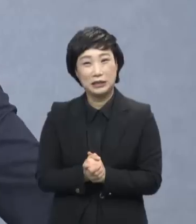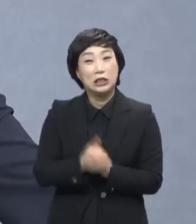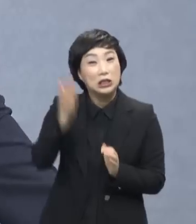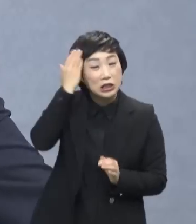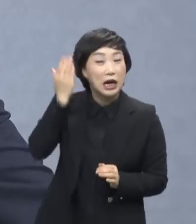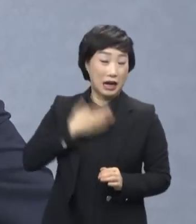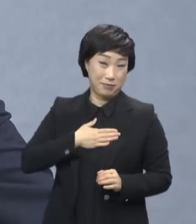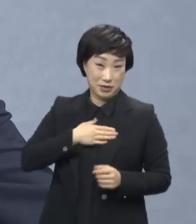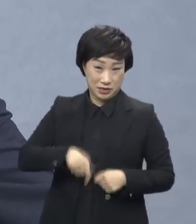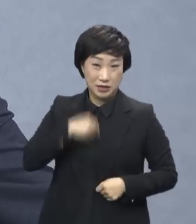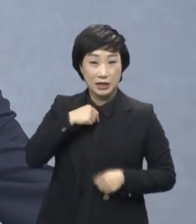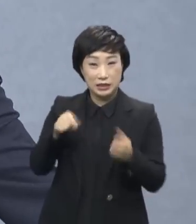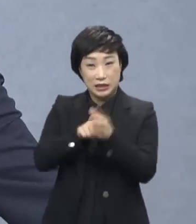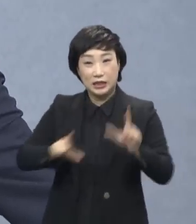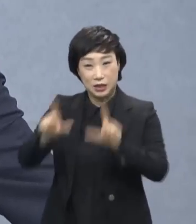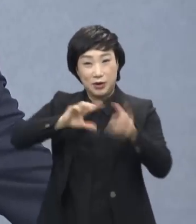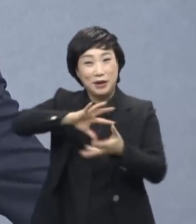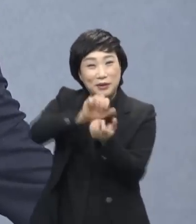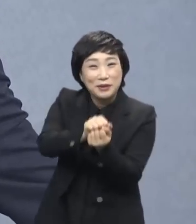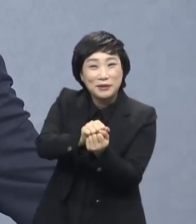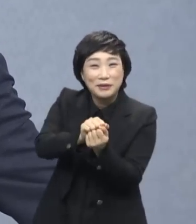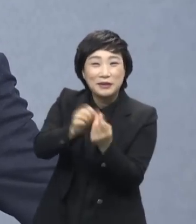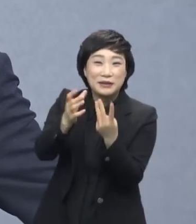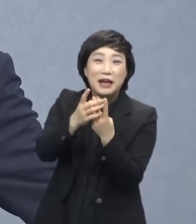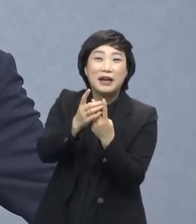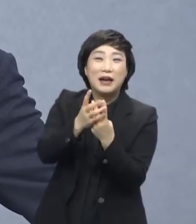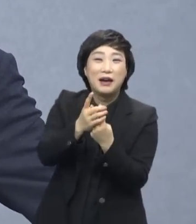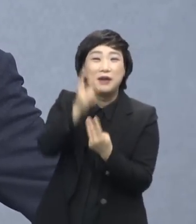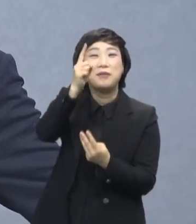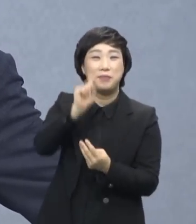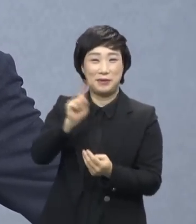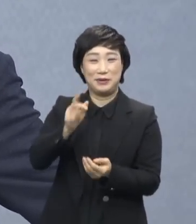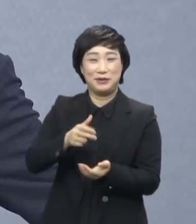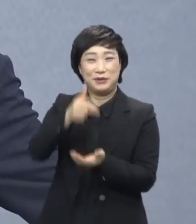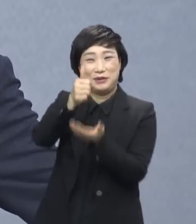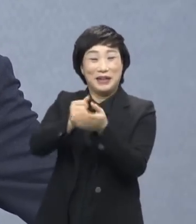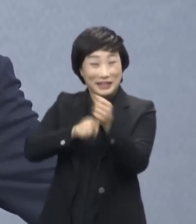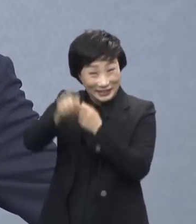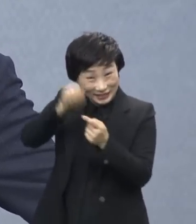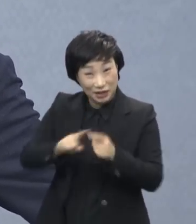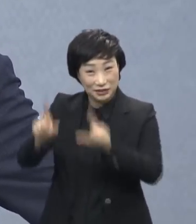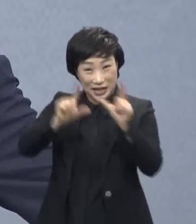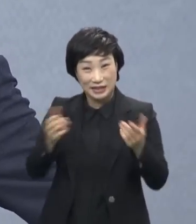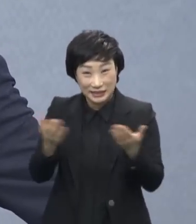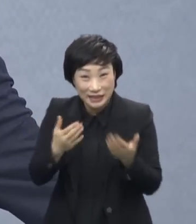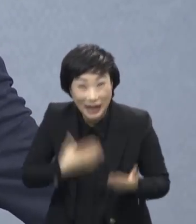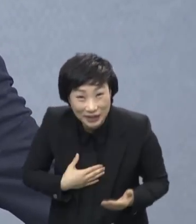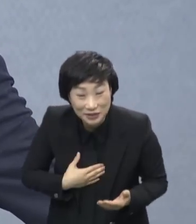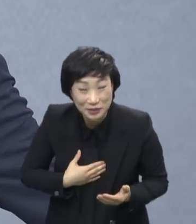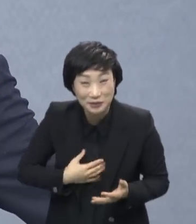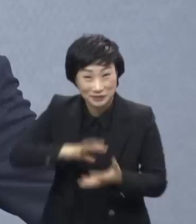지정의 신앙생활은 한마디로 말해서 주님 뜻대로 사는 것이다.